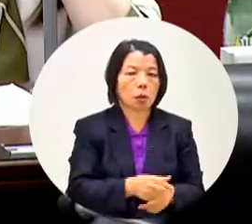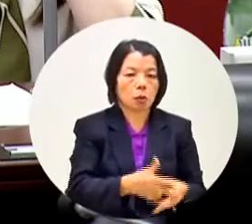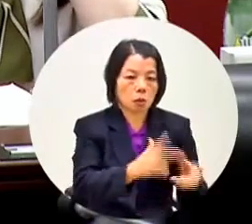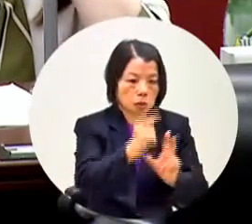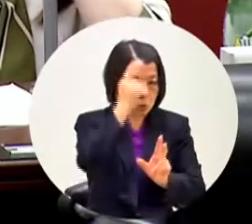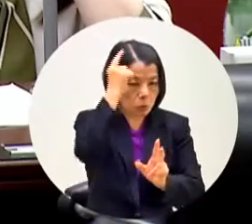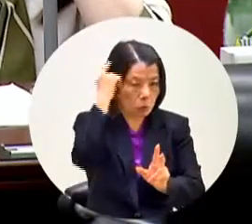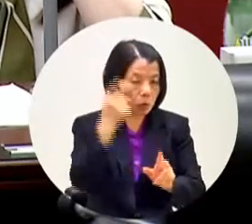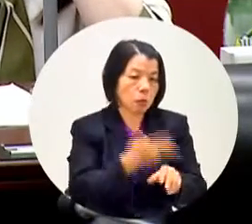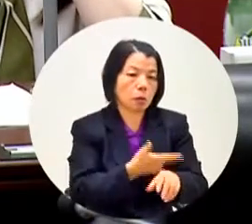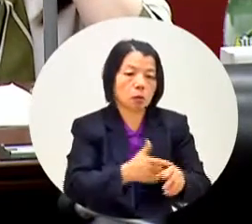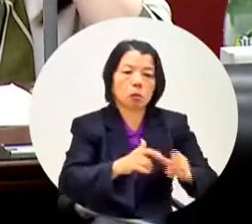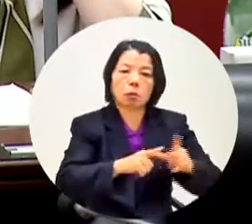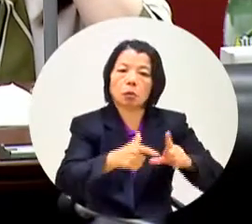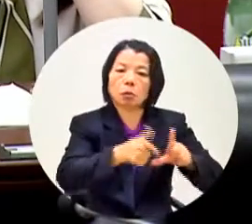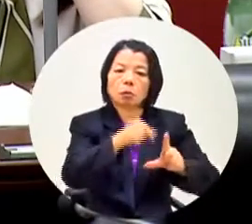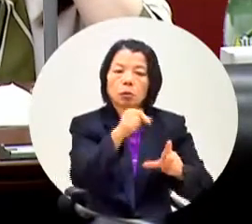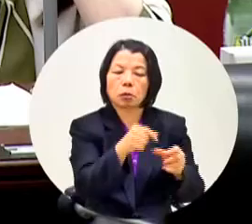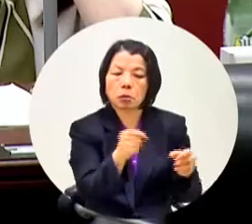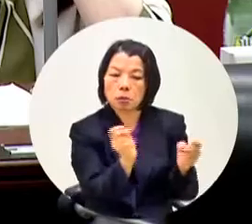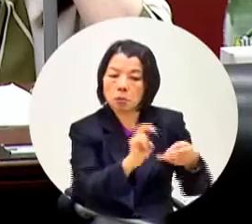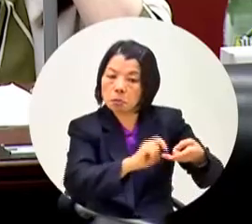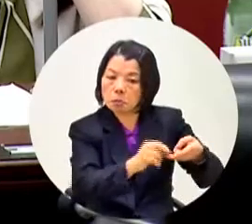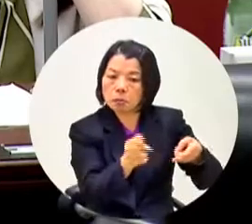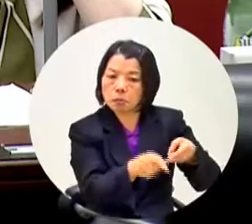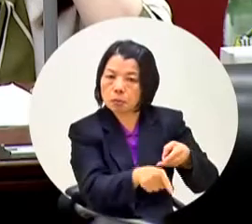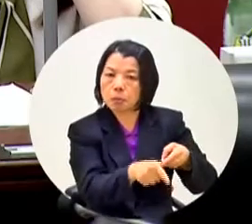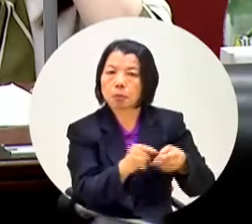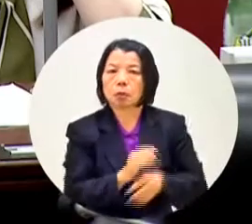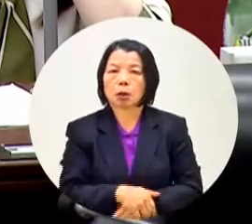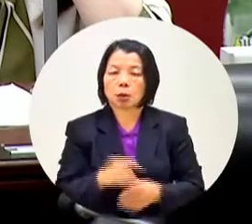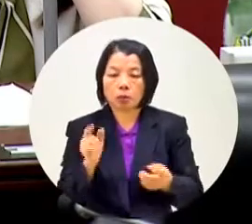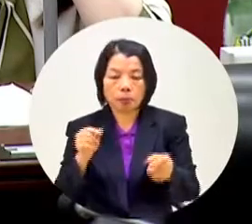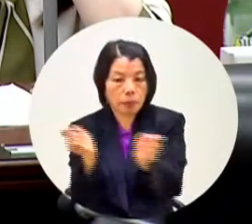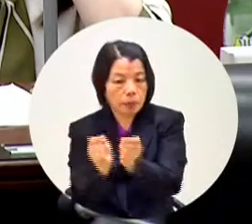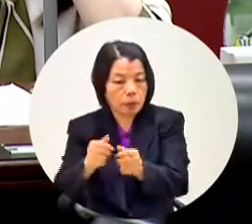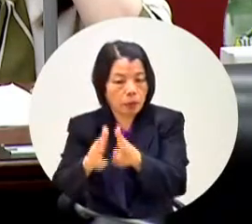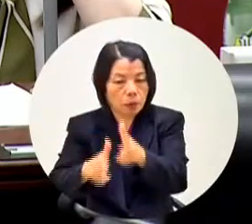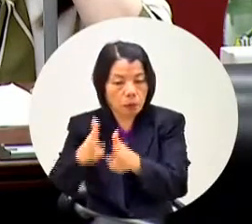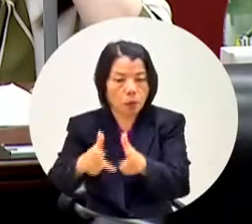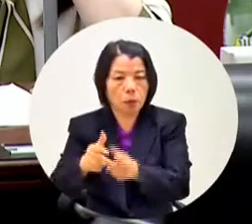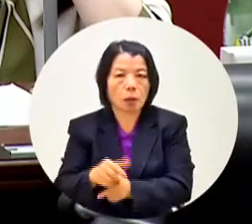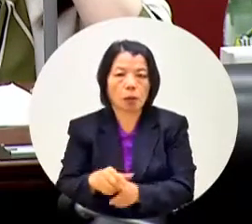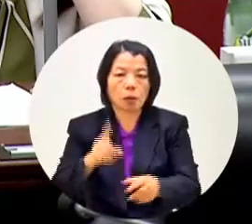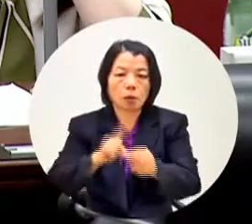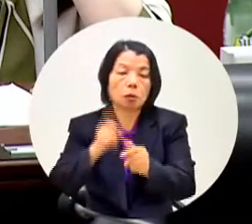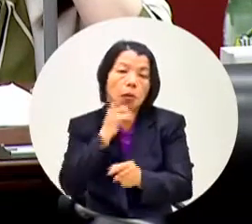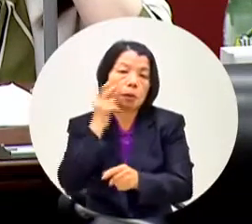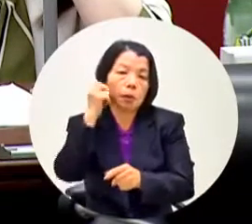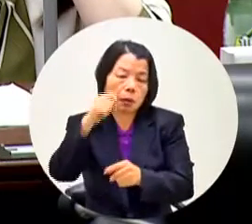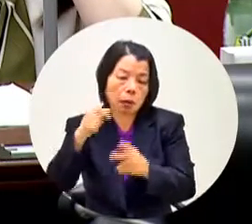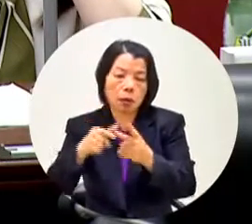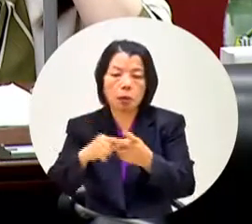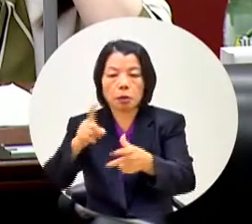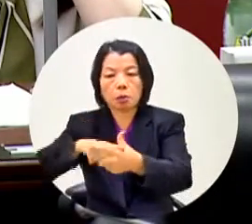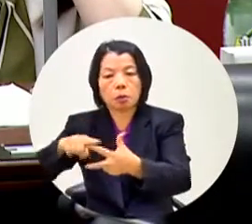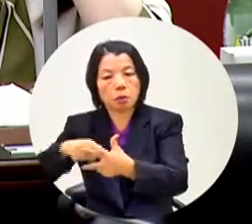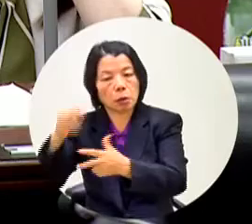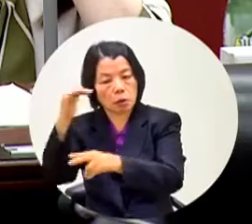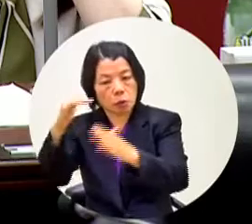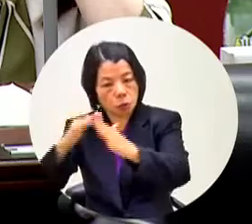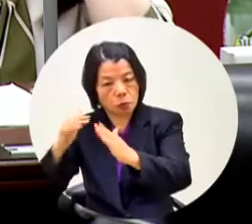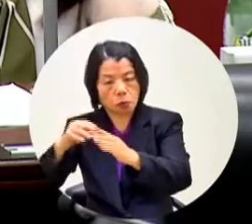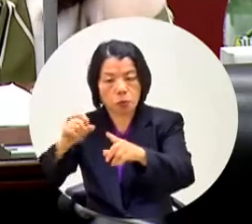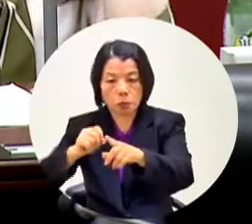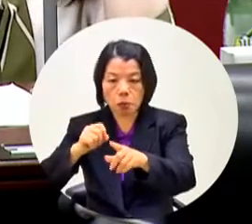容纳所有桥头科学园区成立之后，所有负责主要的这一条，他们对外的